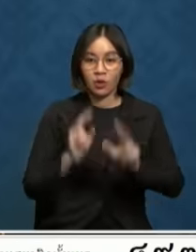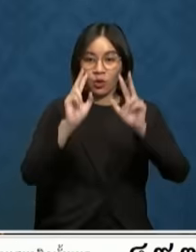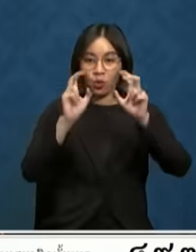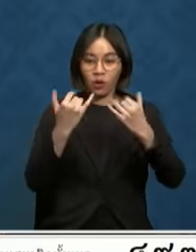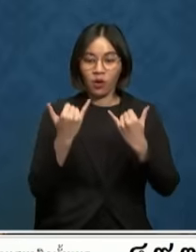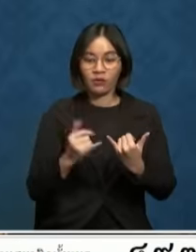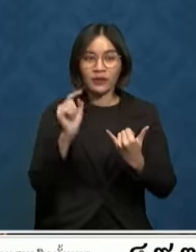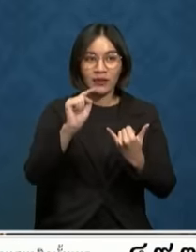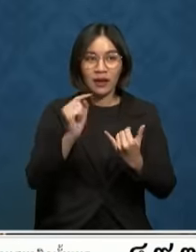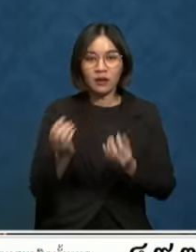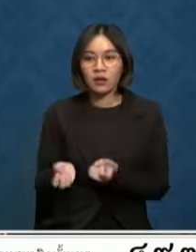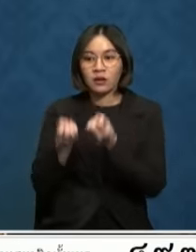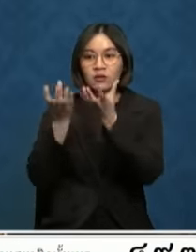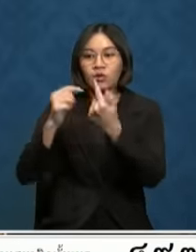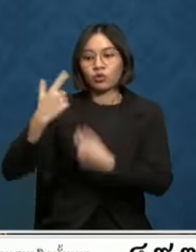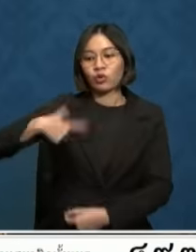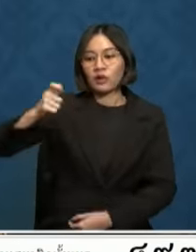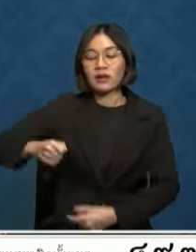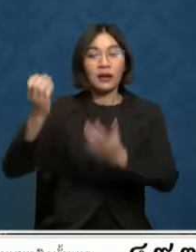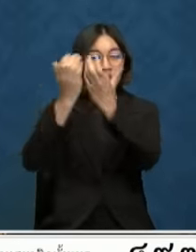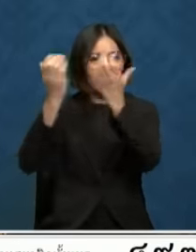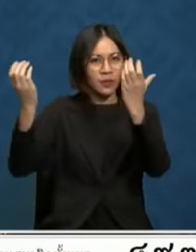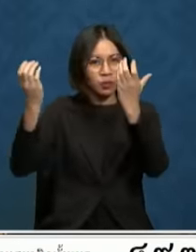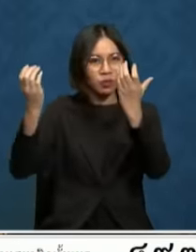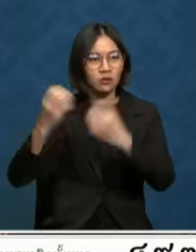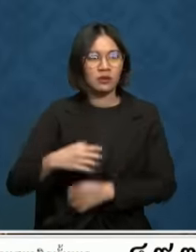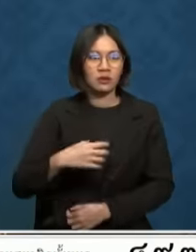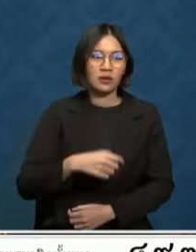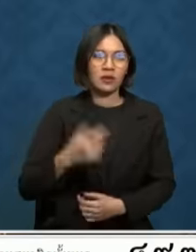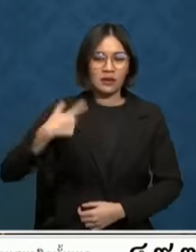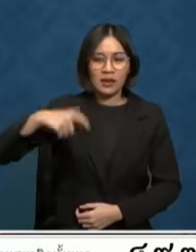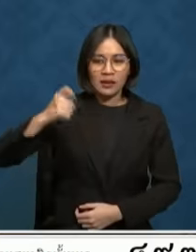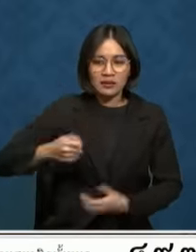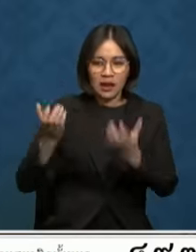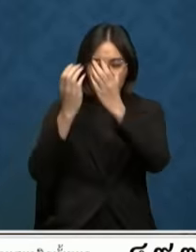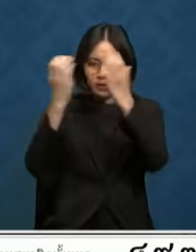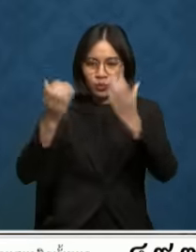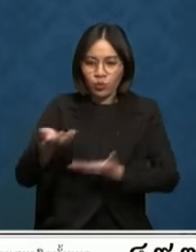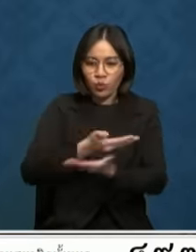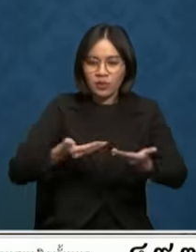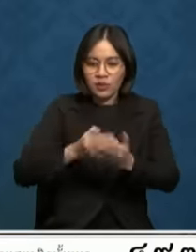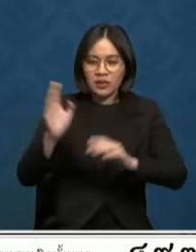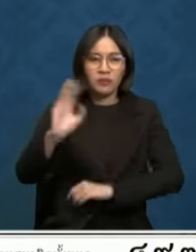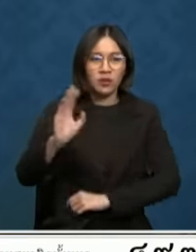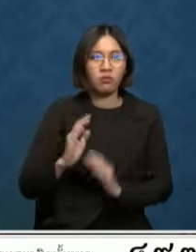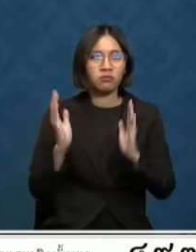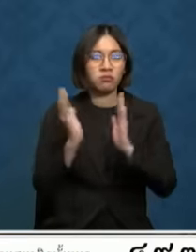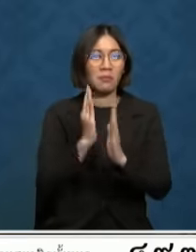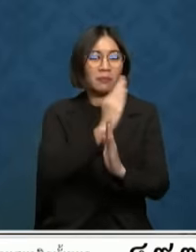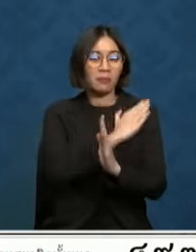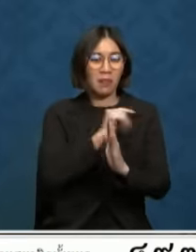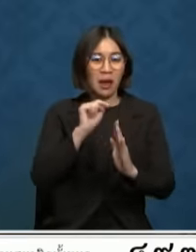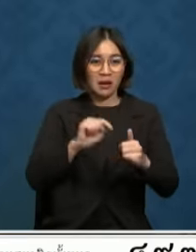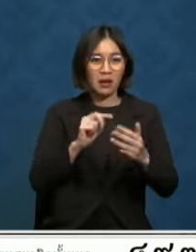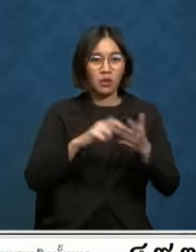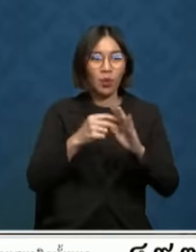ว่าให้ส่งไปศาลรัฐธรรมนูญผมว่าอย่าให้ศาลรัฐธรรมนูญวินิจฉัยกันแล้วครับพระที่เป็นปราชิกนี่